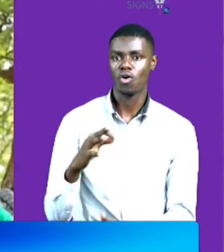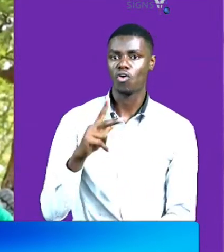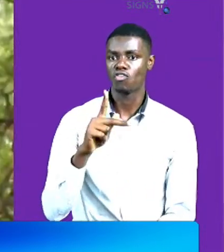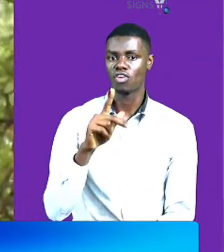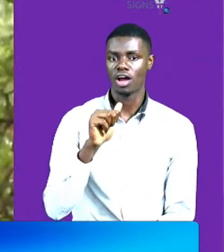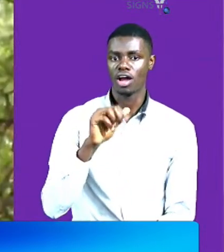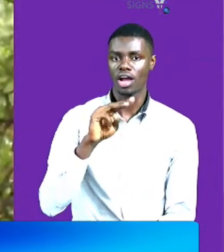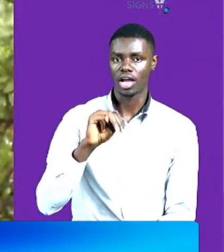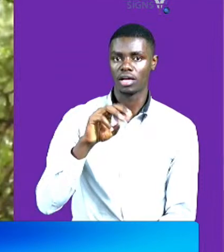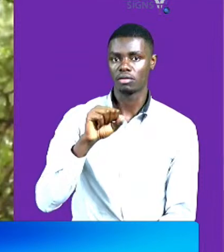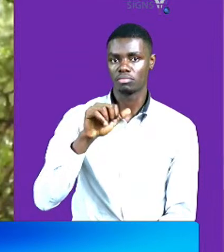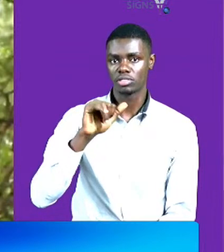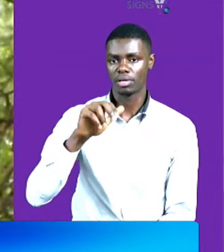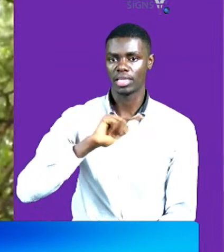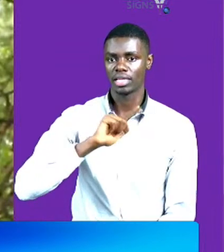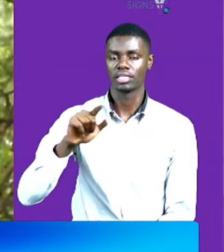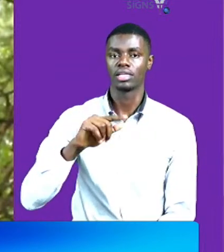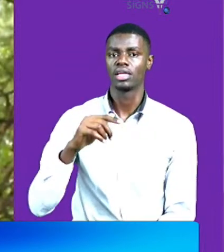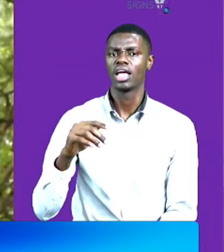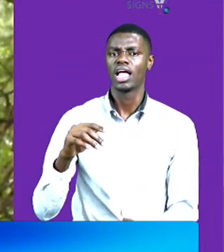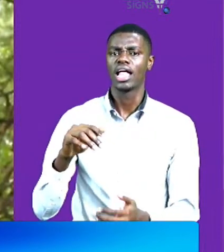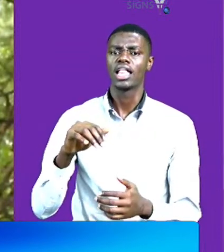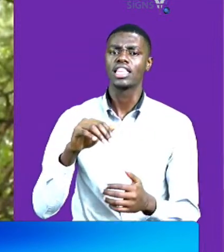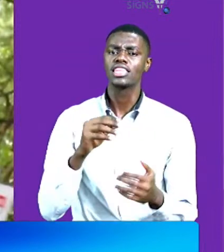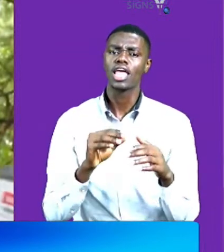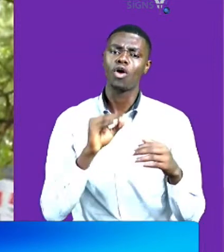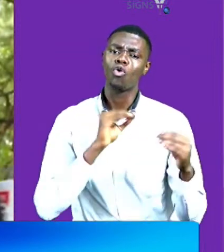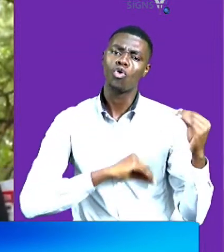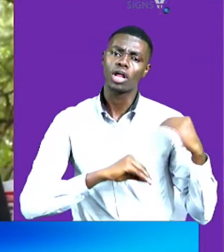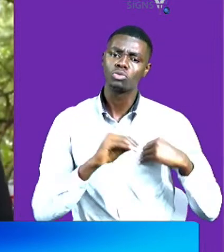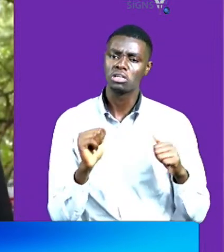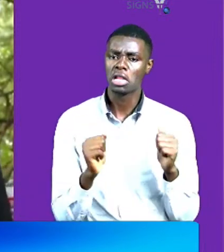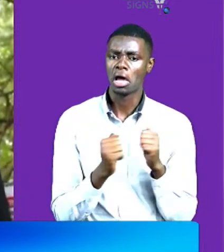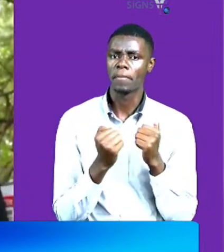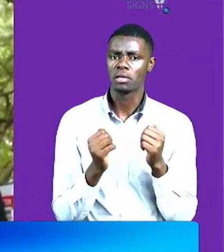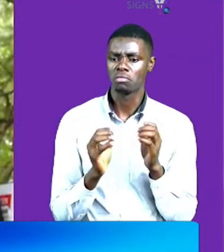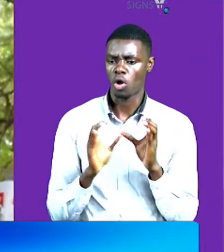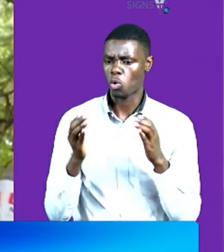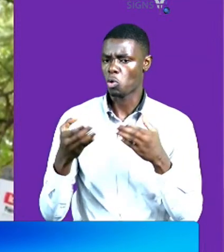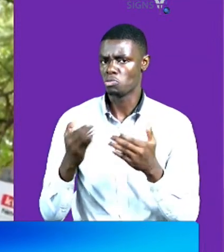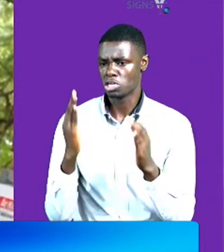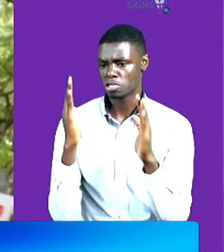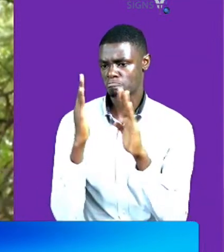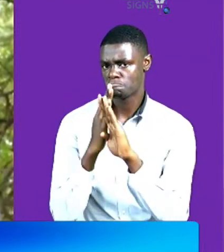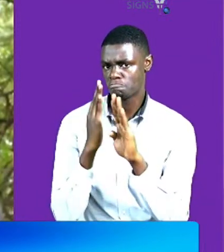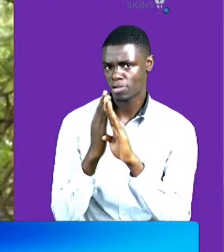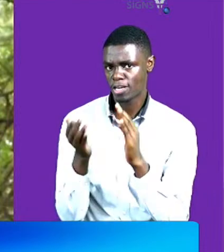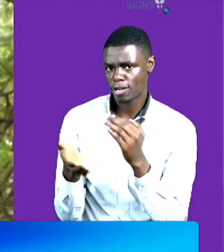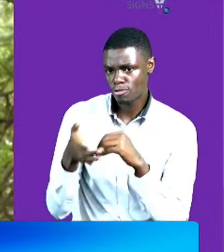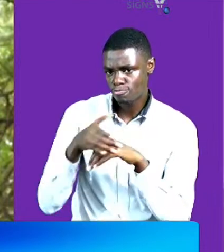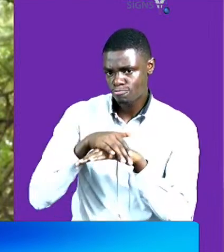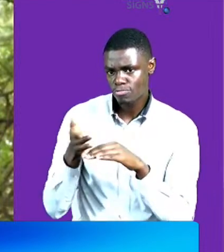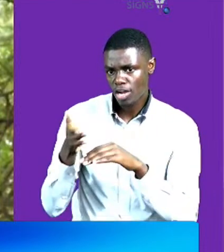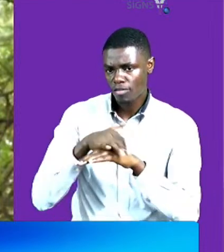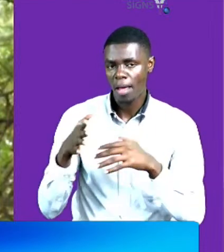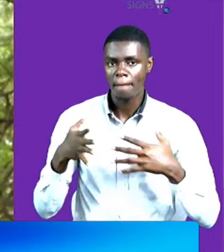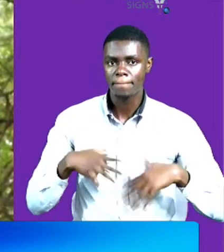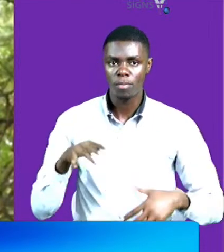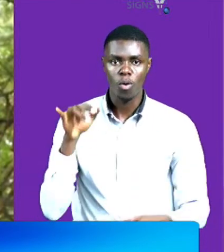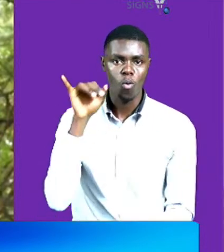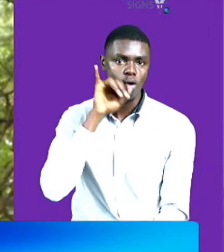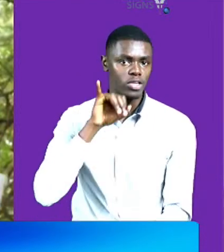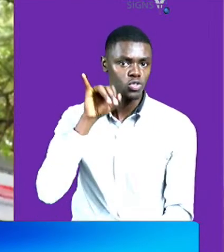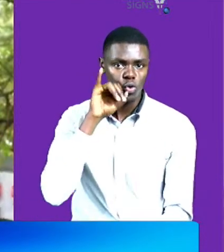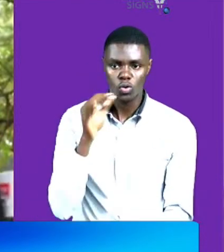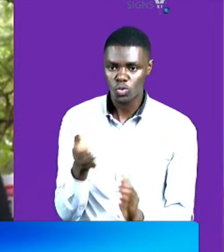Garbatula. Ile uhalifu inafanyika, sisi kama jamii ndio tunaficha. Sisi watu wa Isiolo tunaficha,